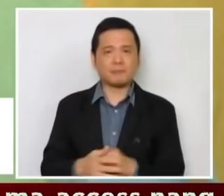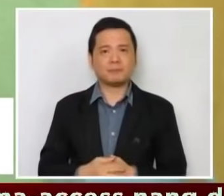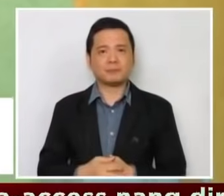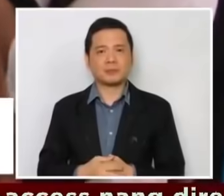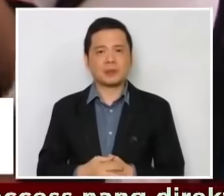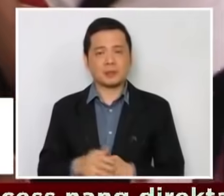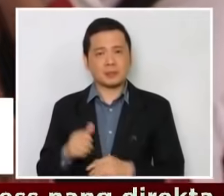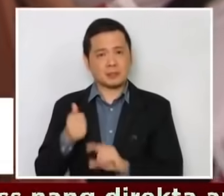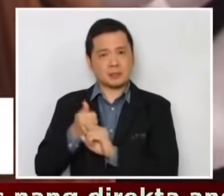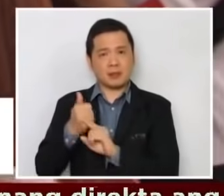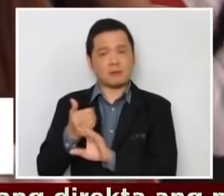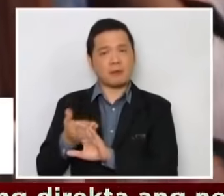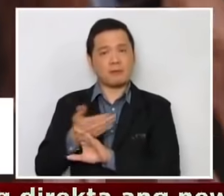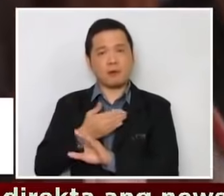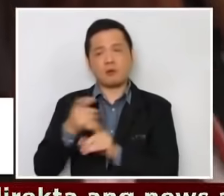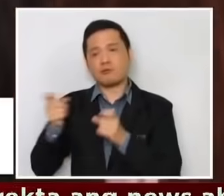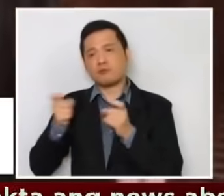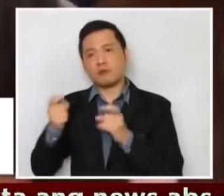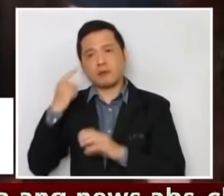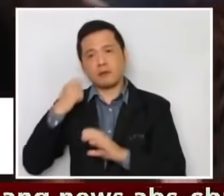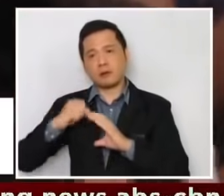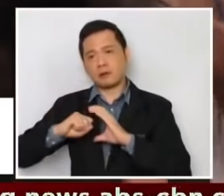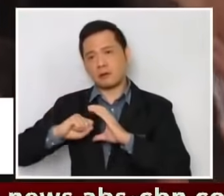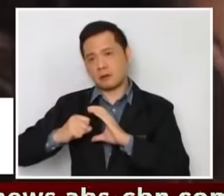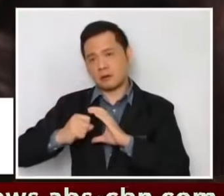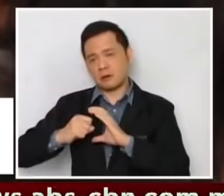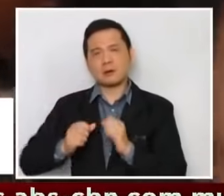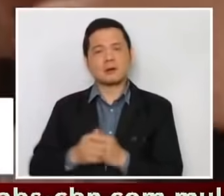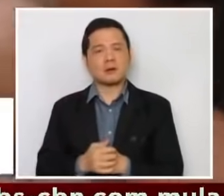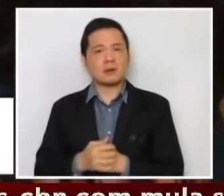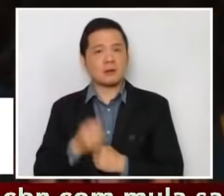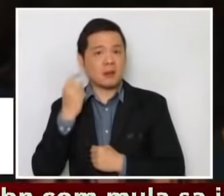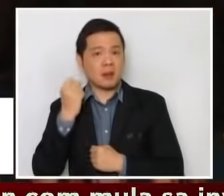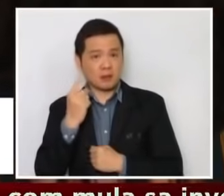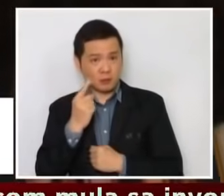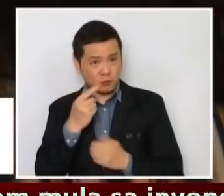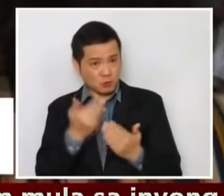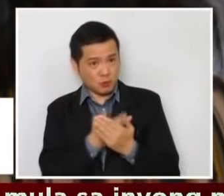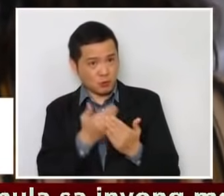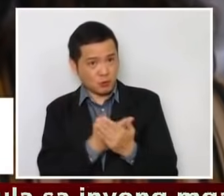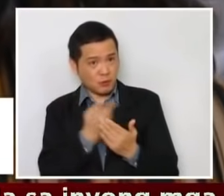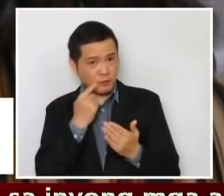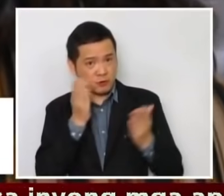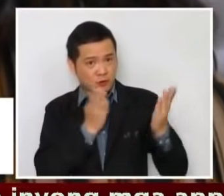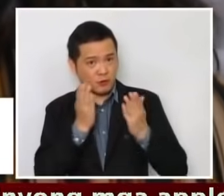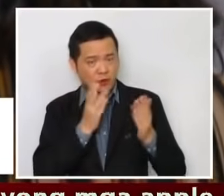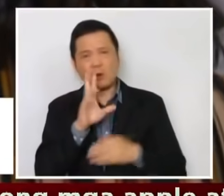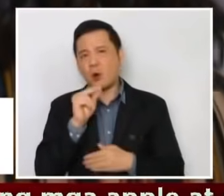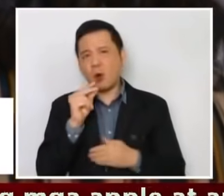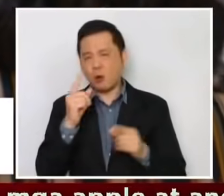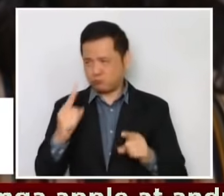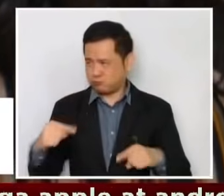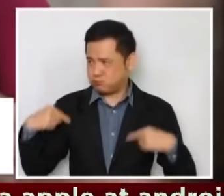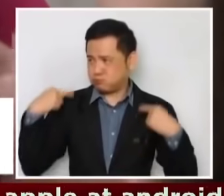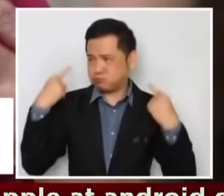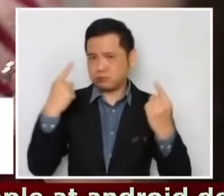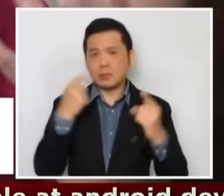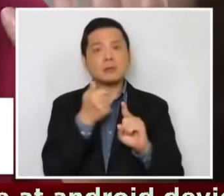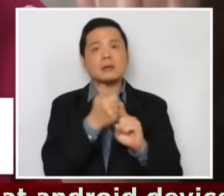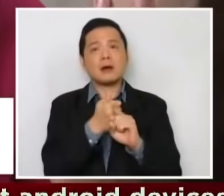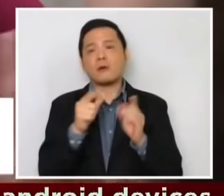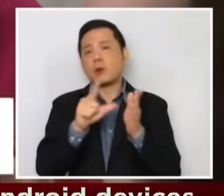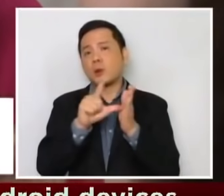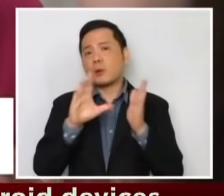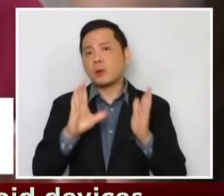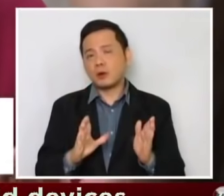Camarines Sur. Pero hindi na rin bago sa kanya ang pagsaservisyo publiko. Bago magpolitika, isa siyang alternative lawyer o